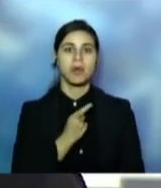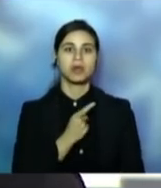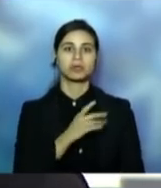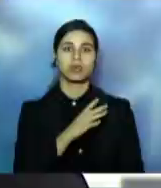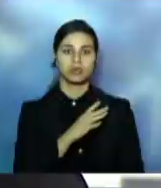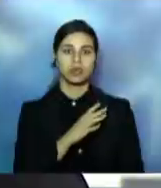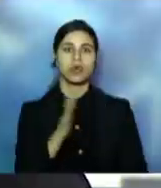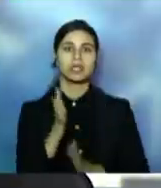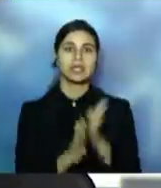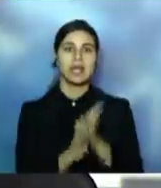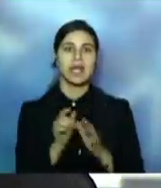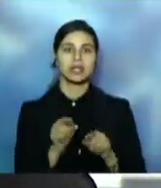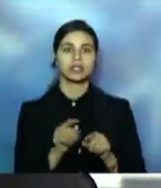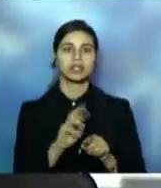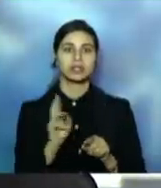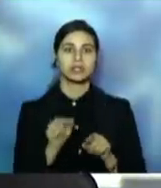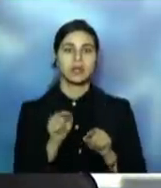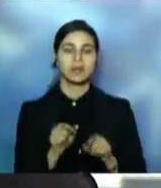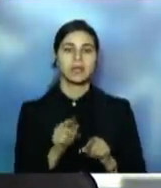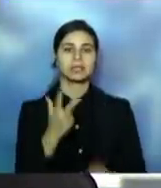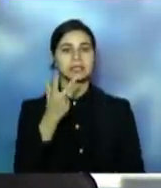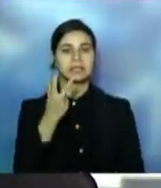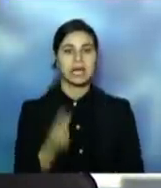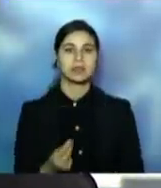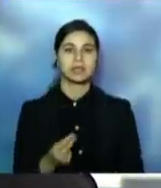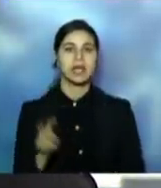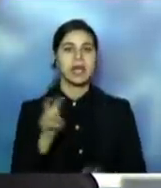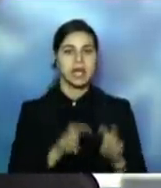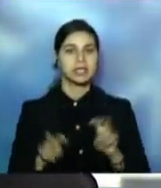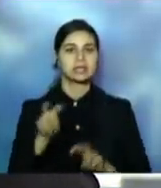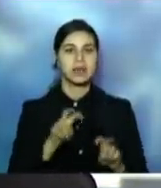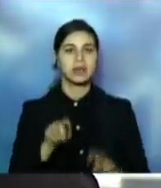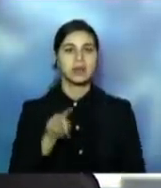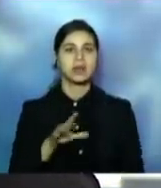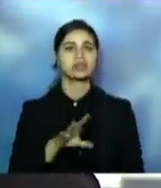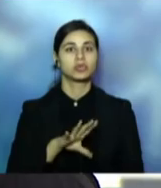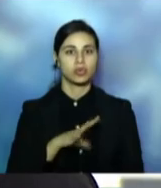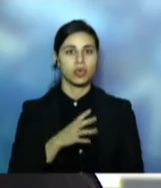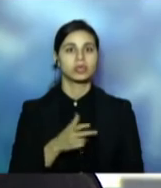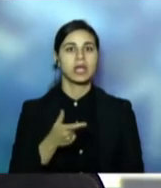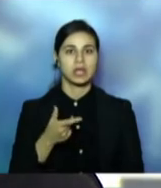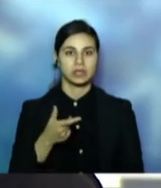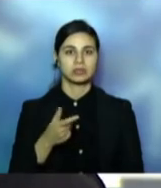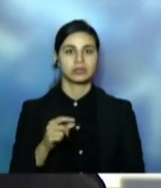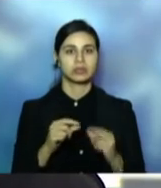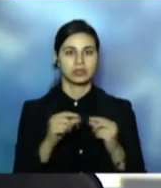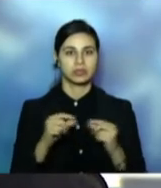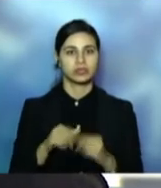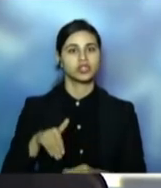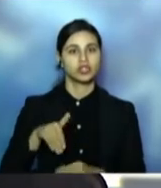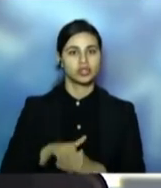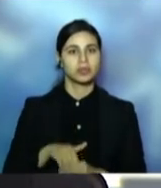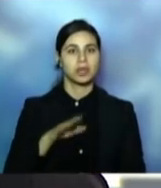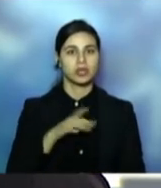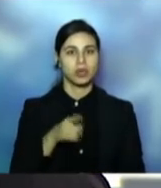აღმოჩნდა ტყეში. და სხვათაშორის მას 3 დღის განმავლობაში ეძებდნენ. მას ჰქონდა ინსულინის კალმისტრი ჯიბეში.